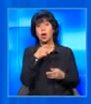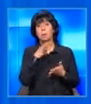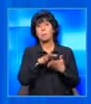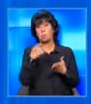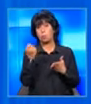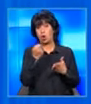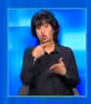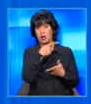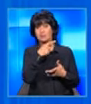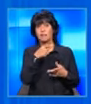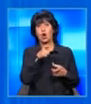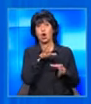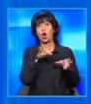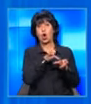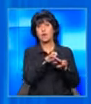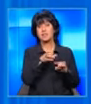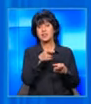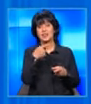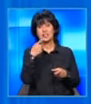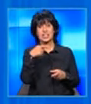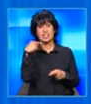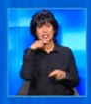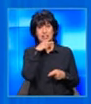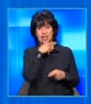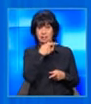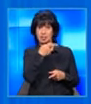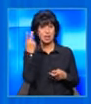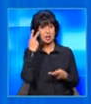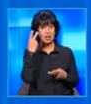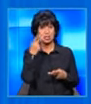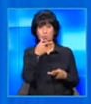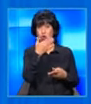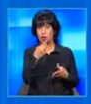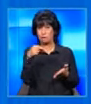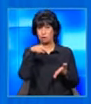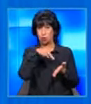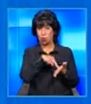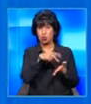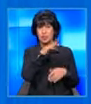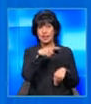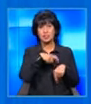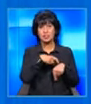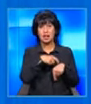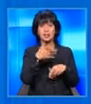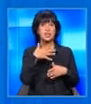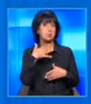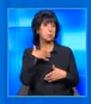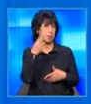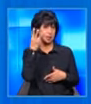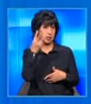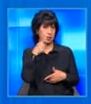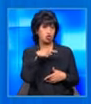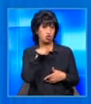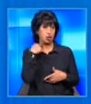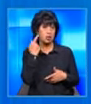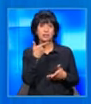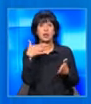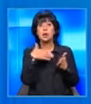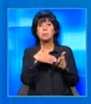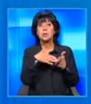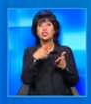Сливен. Разбрахте отключването на Дания Танасова, че за най-голямо съжаление жертвите са три. Разбира се, причините за пожара